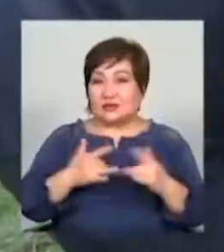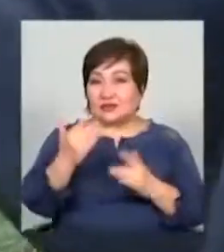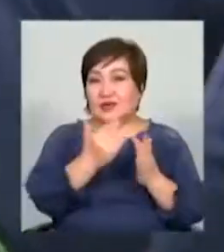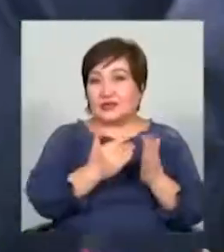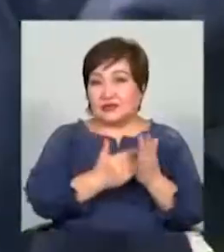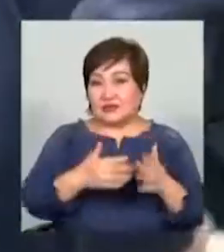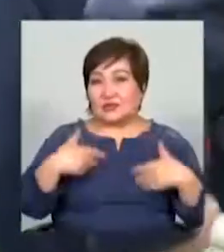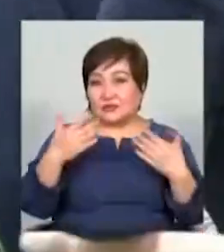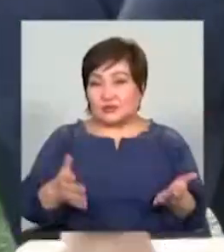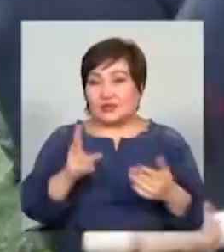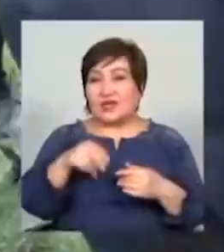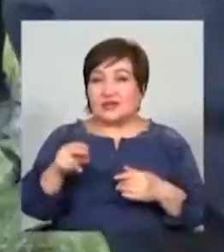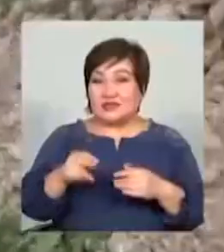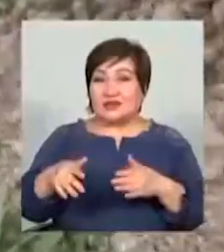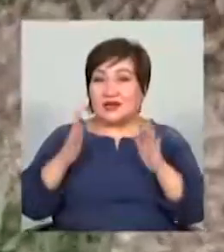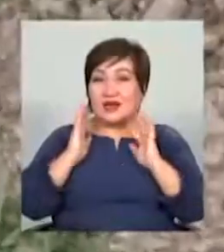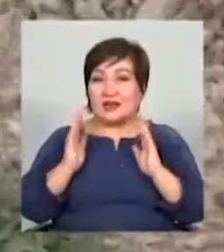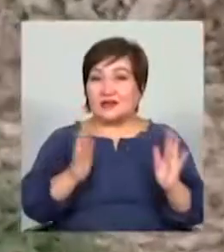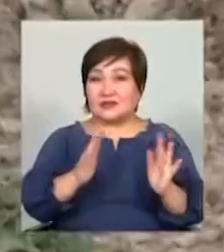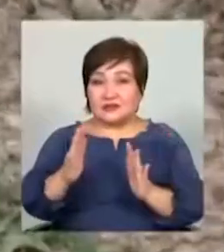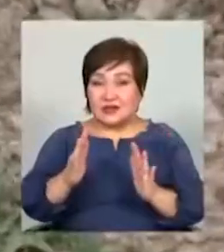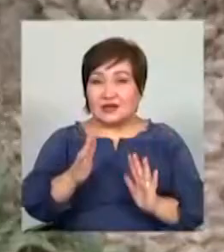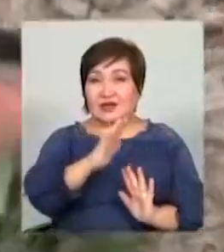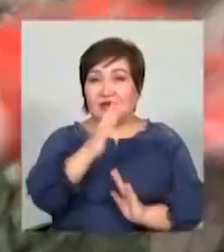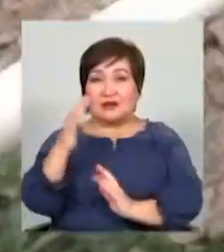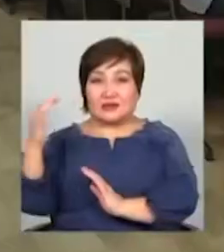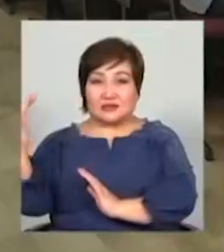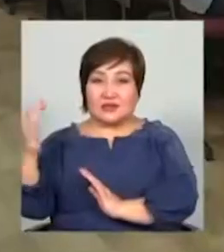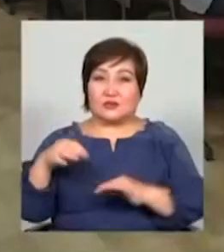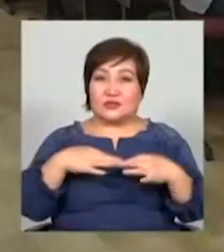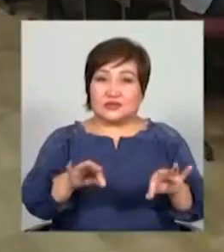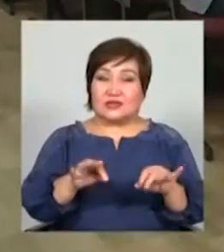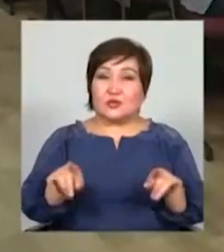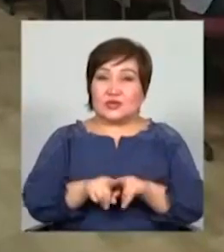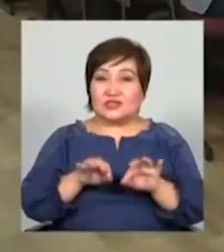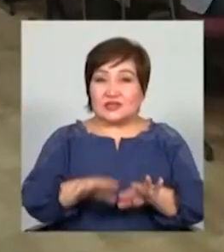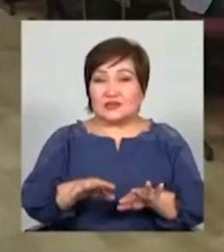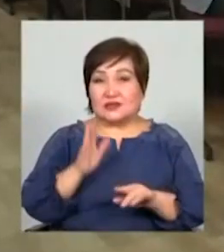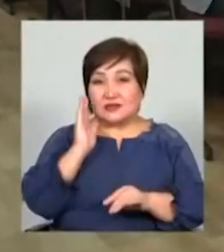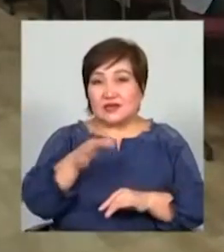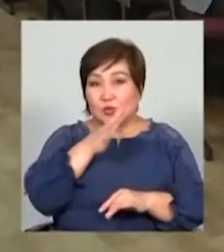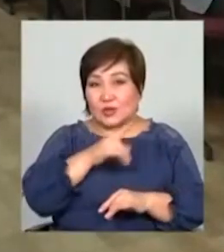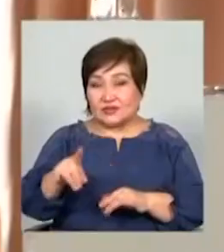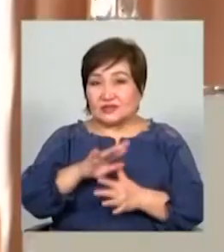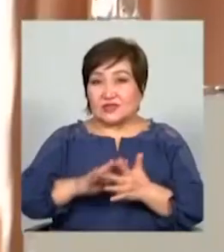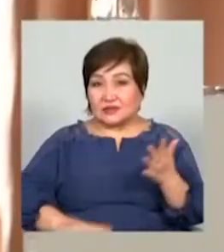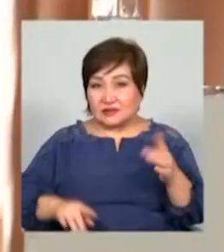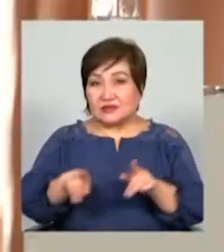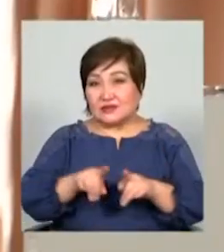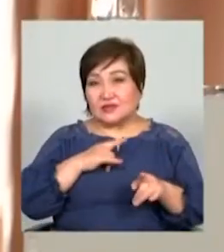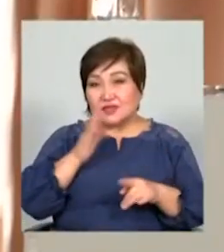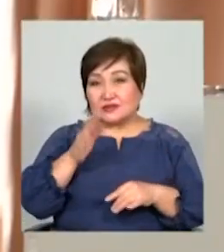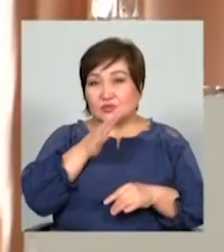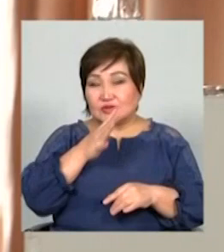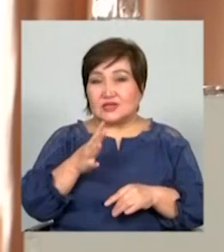кадеттер аллеясына ағаш отырғызылды. Ұйымдастырушылар мұндай іс-шараларды алдағы уақытта да жалғасады дейді. Айта кету керек, ендігіде ауданның тағы